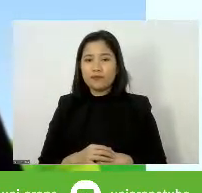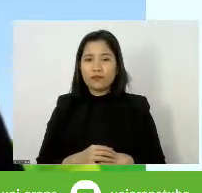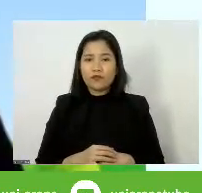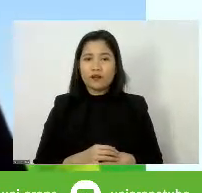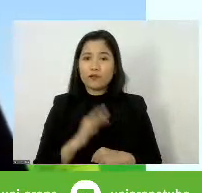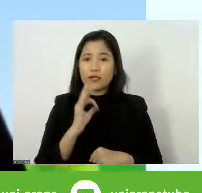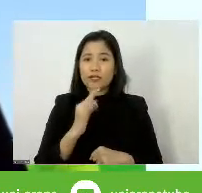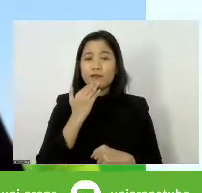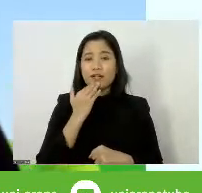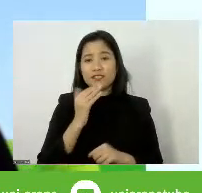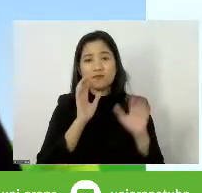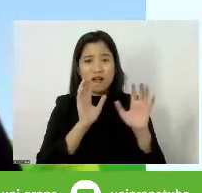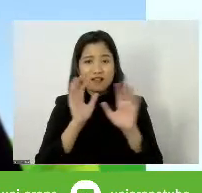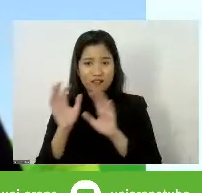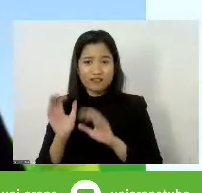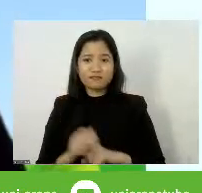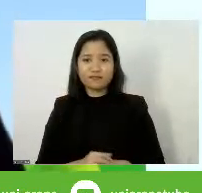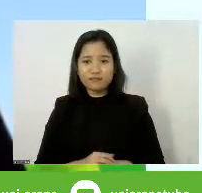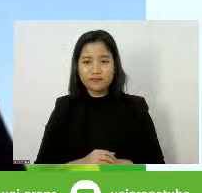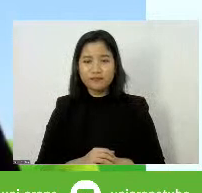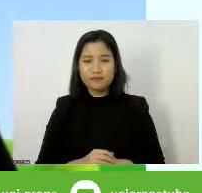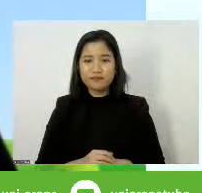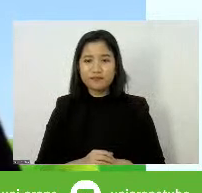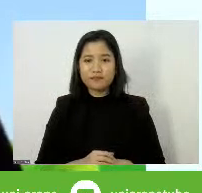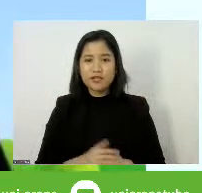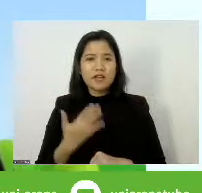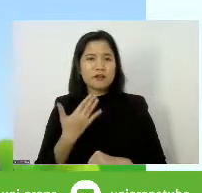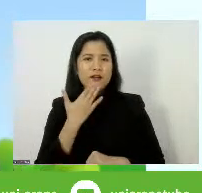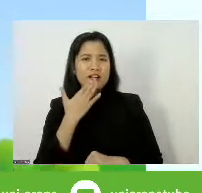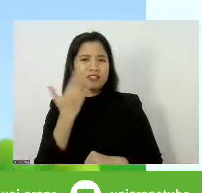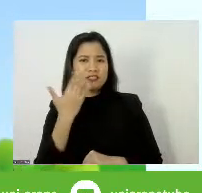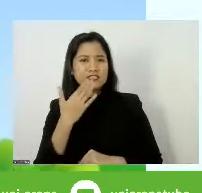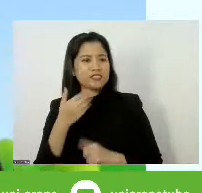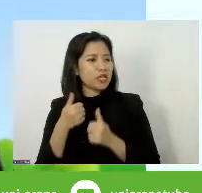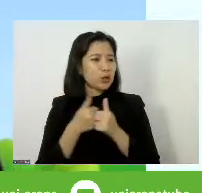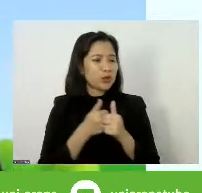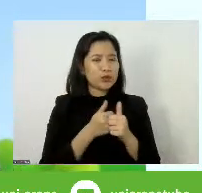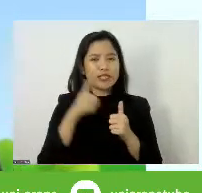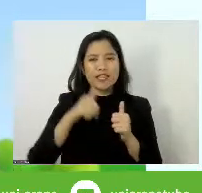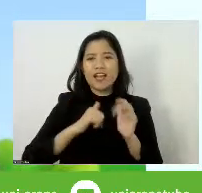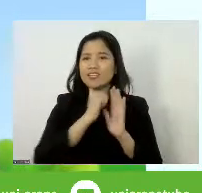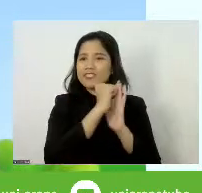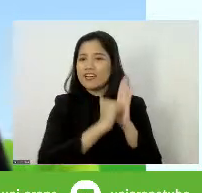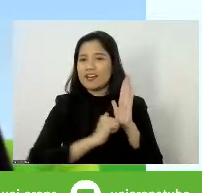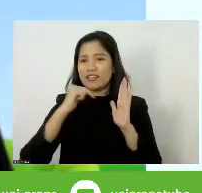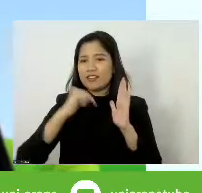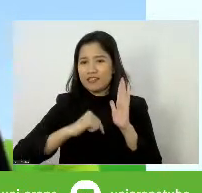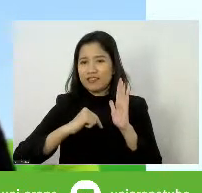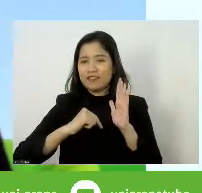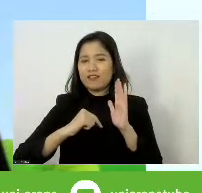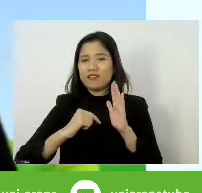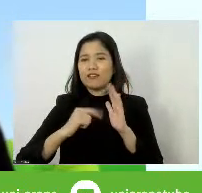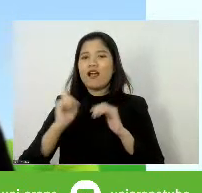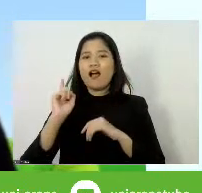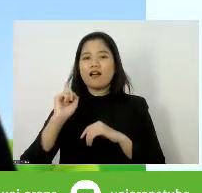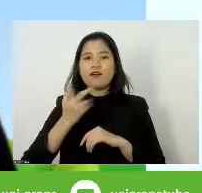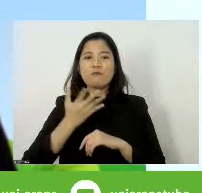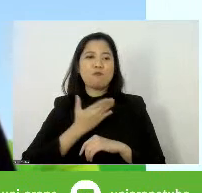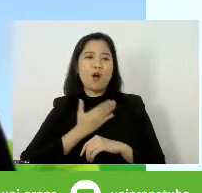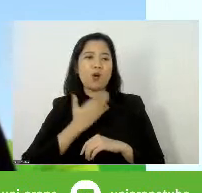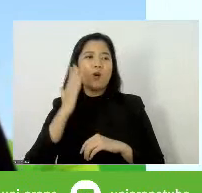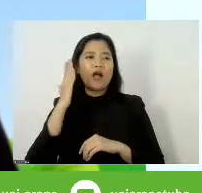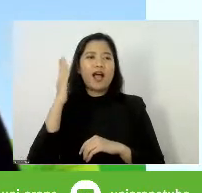kasih banyak terima kasih Mbak Terima kasih banyak sudah mengikuti Perjalanan kita ini menyambut World Fallen Day